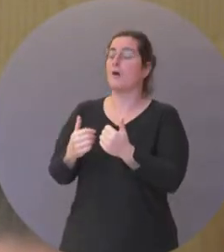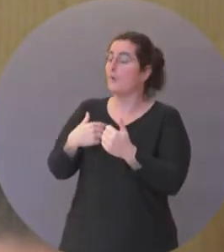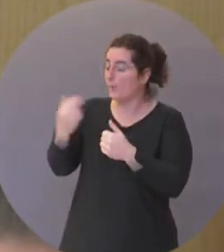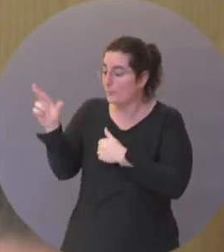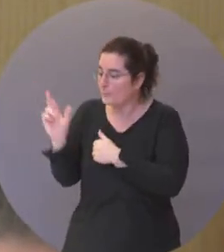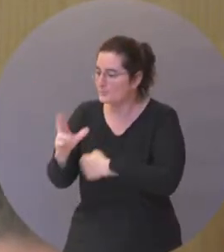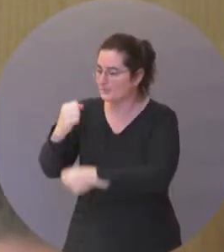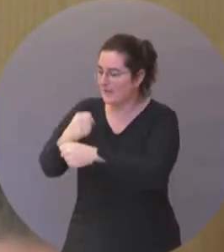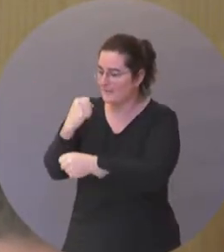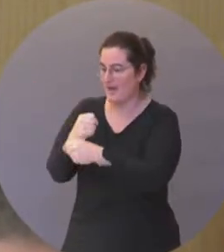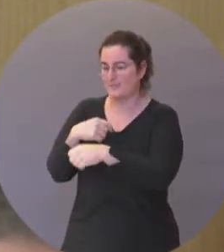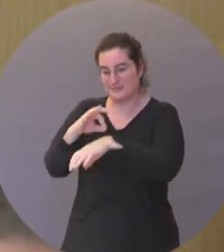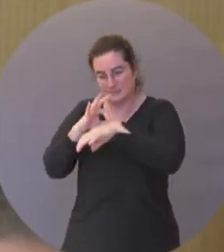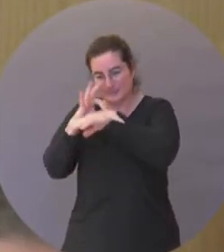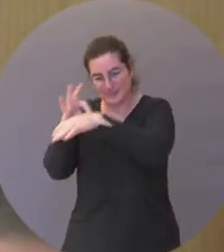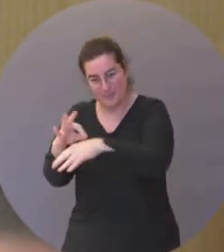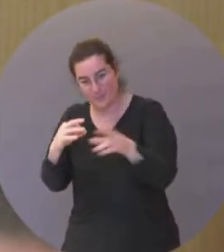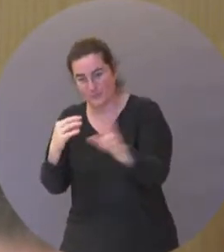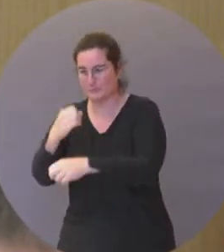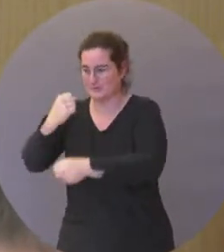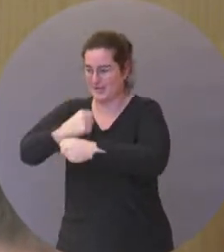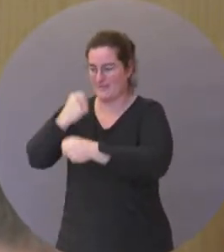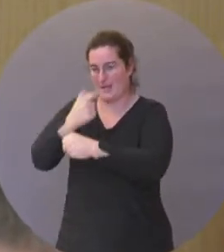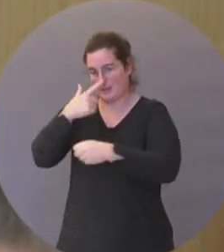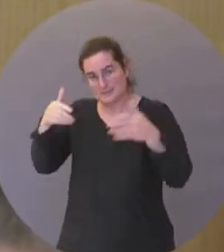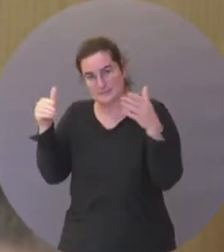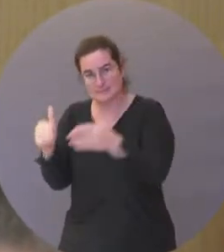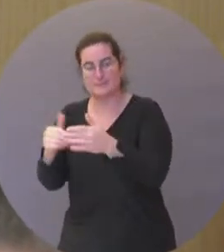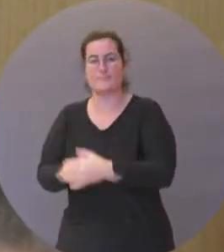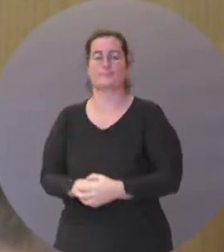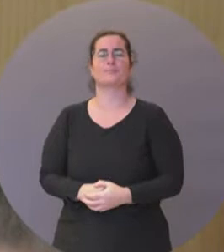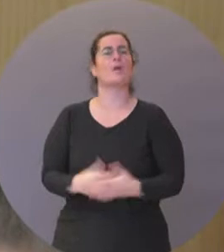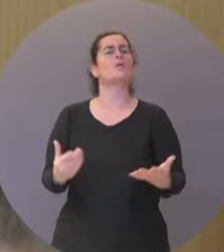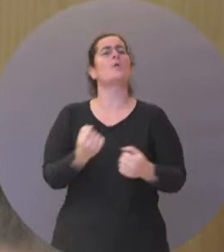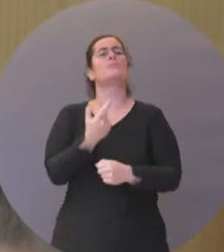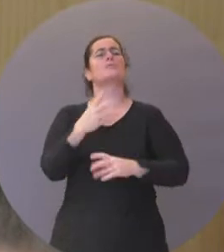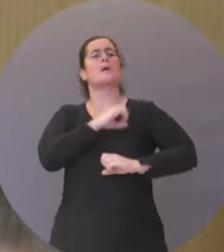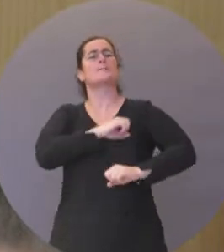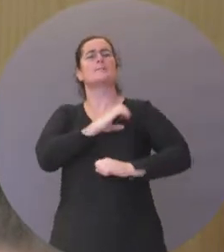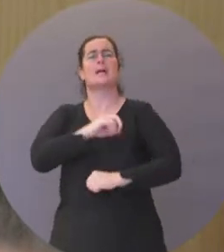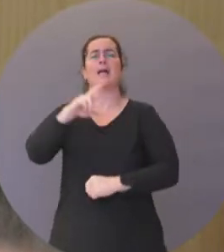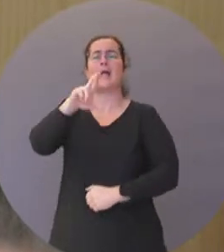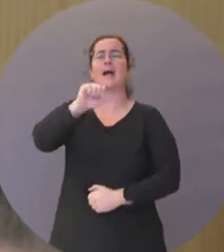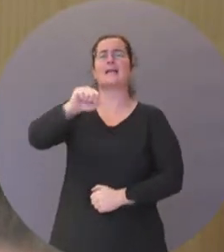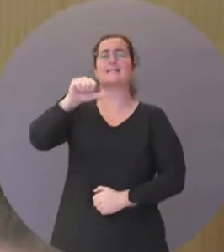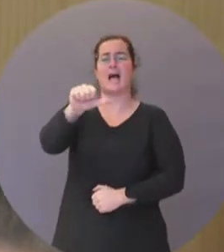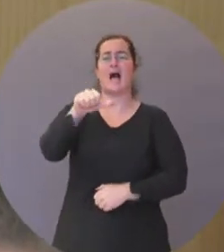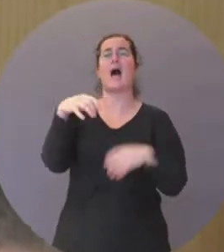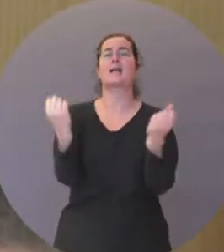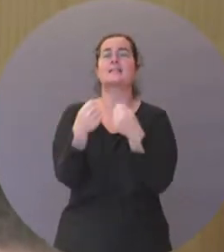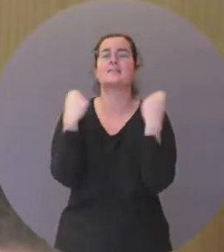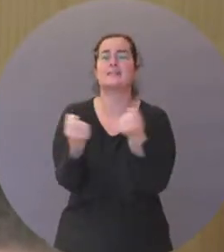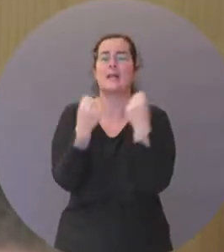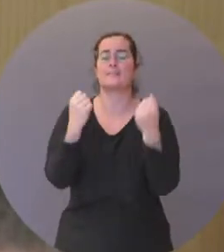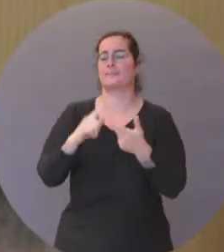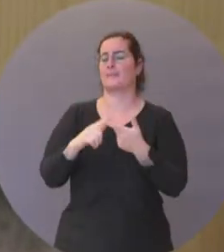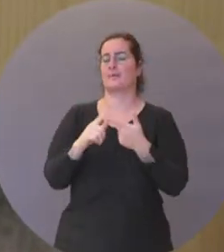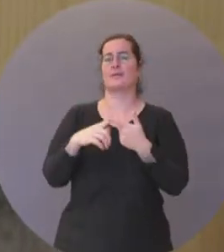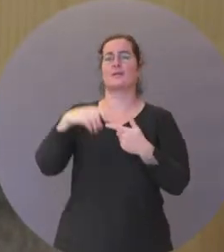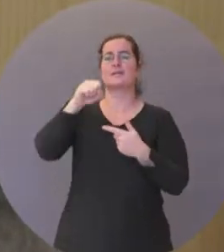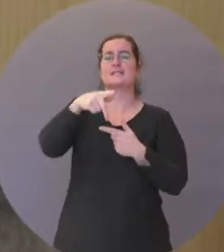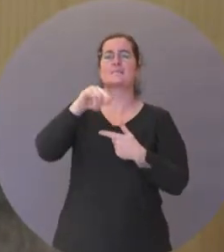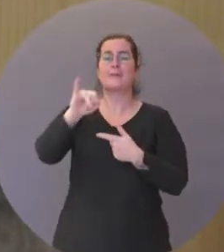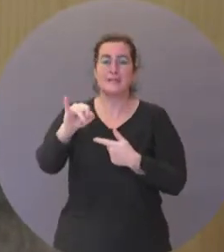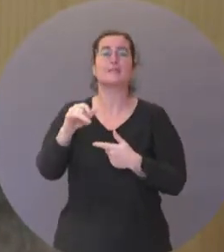à l'emploi un axe majeur du mandat après une expérimentation du cumul RSA activité après l'expérimentation du spi le service